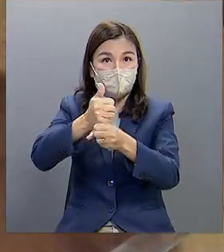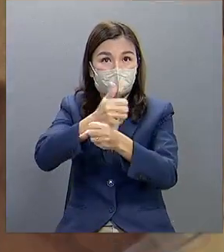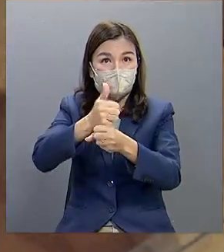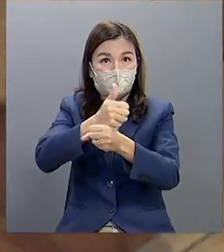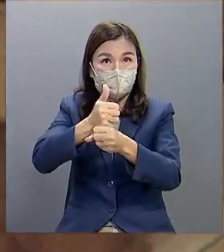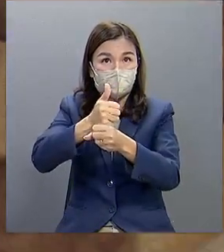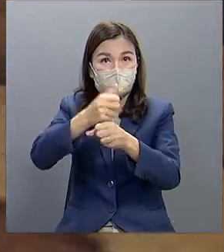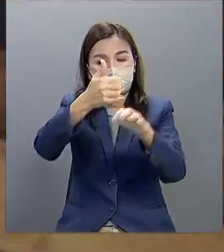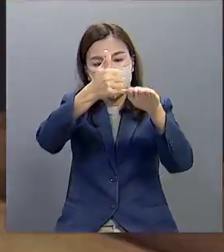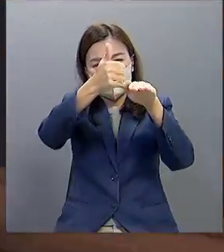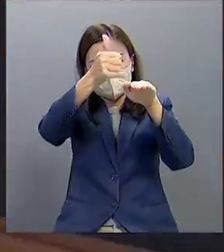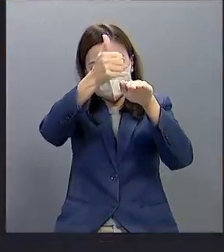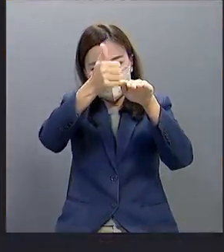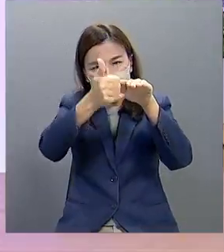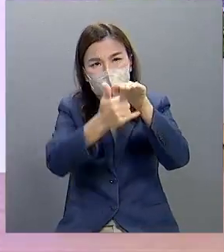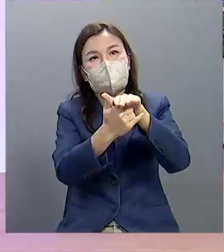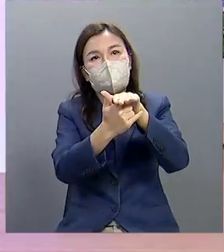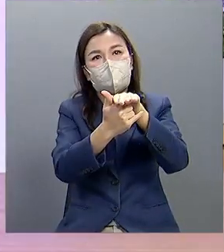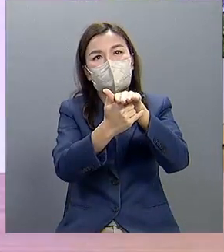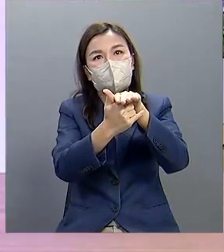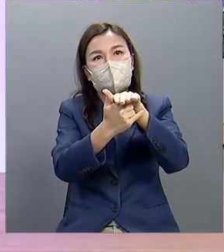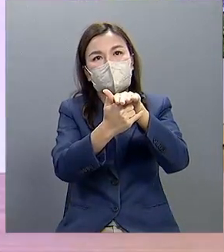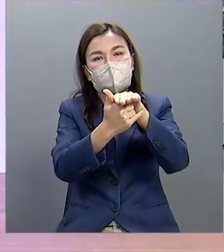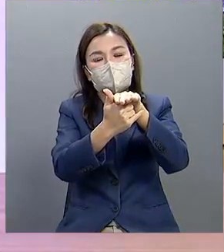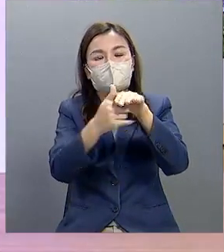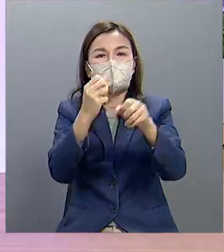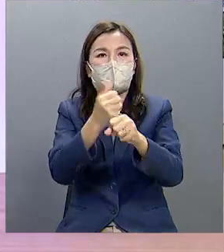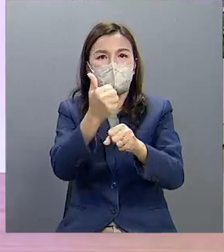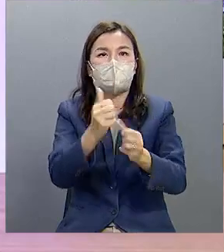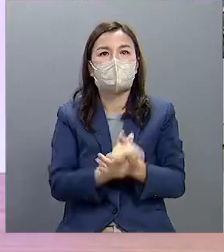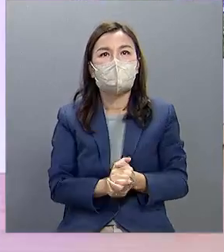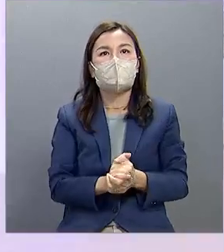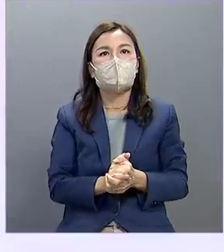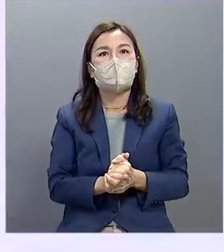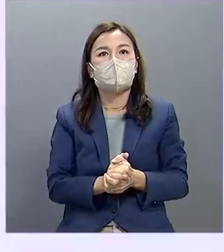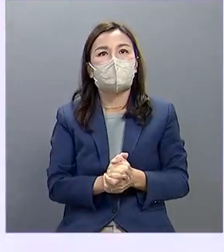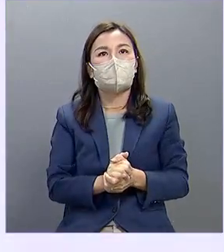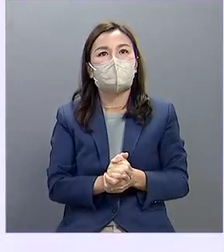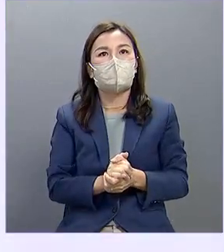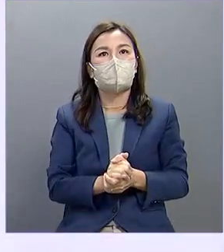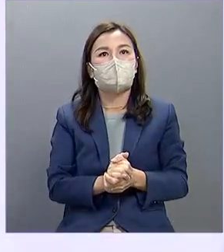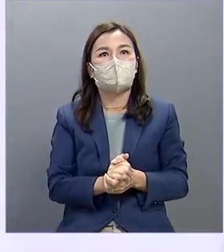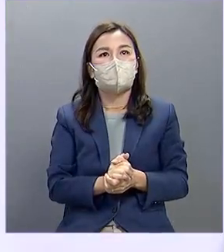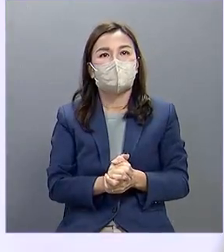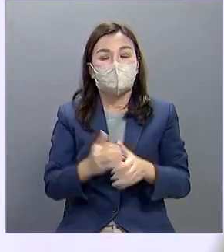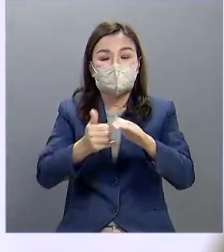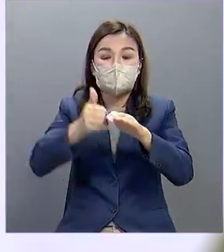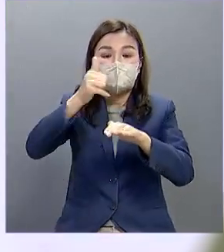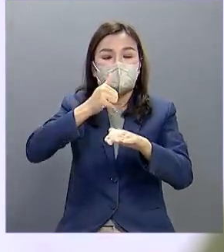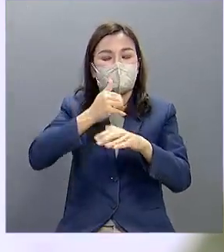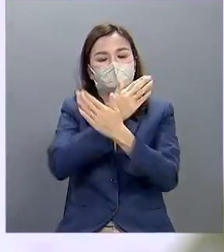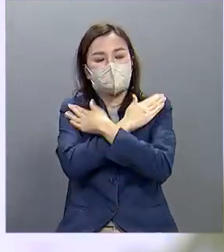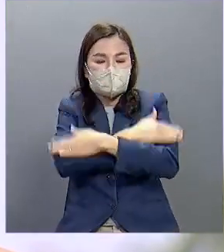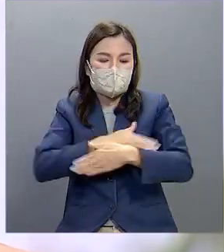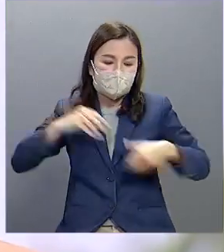แบบนี้เลยแล้วก็นอนแช่ไปเลยนะคะก็สามารถที่จะขึ้นมาปุ๊บก็คือซับให้แห้งแล้วก็สามารถที่จะบำรุง